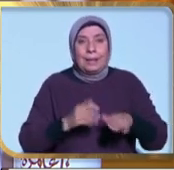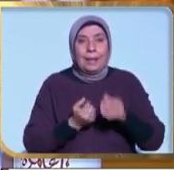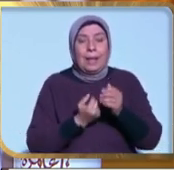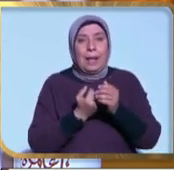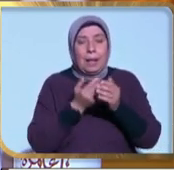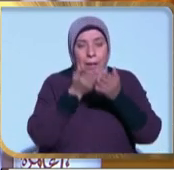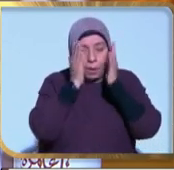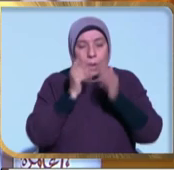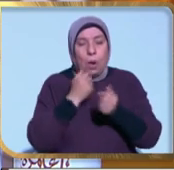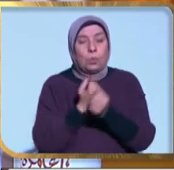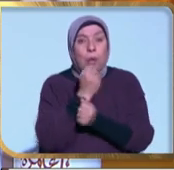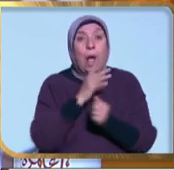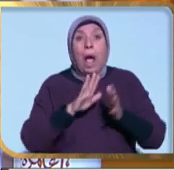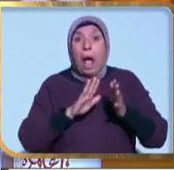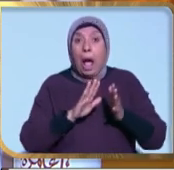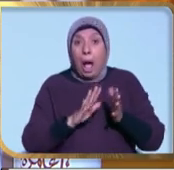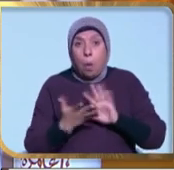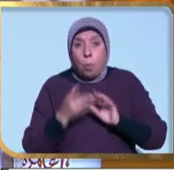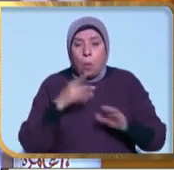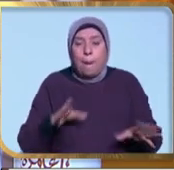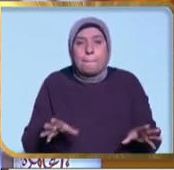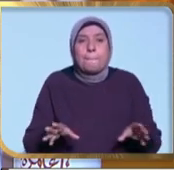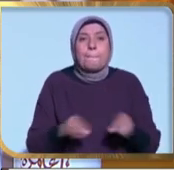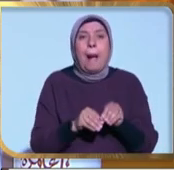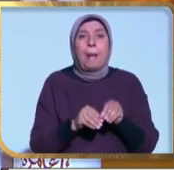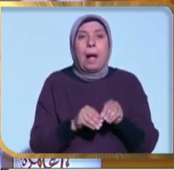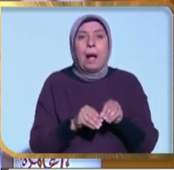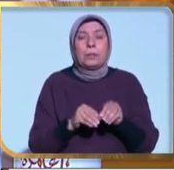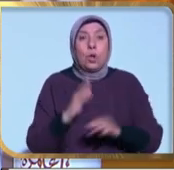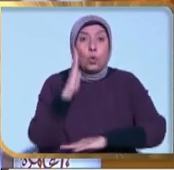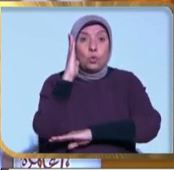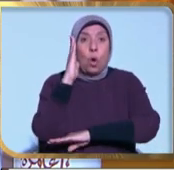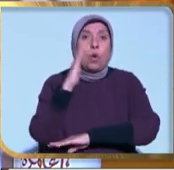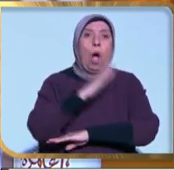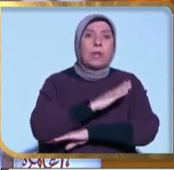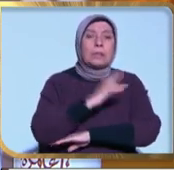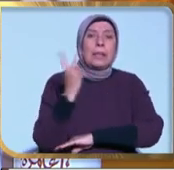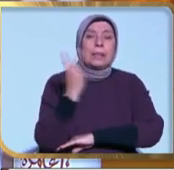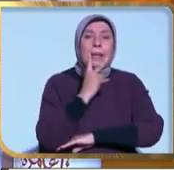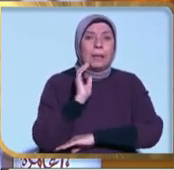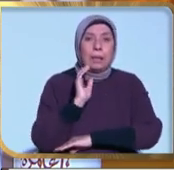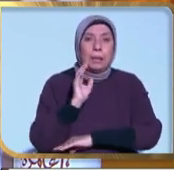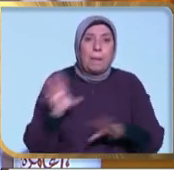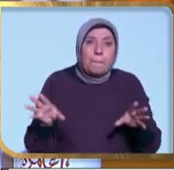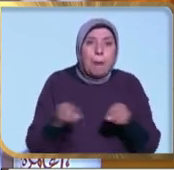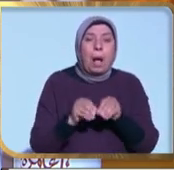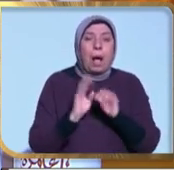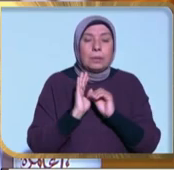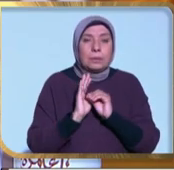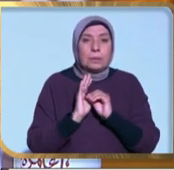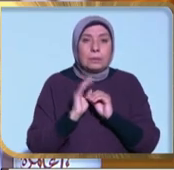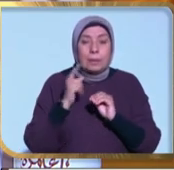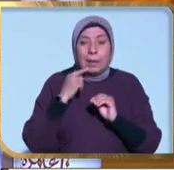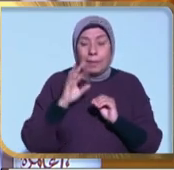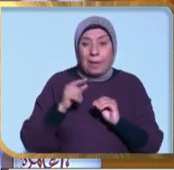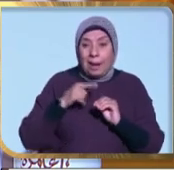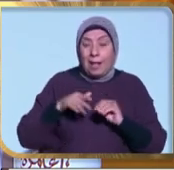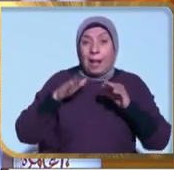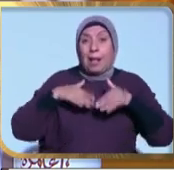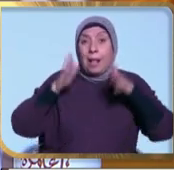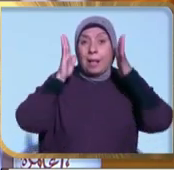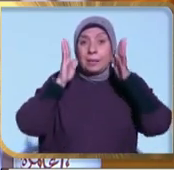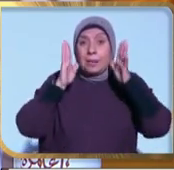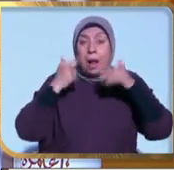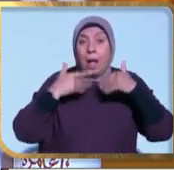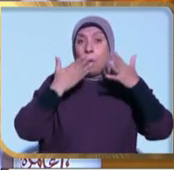اذا ارادت ذلك يعني لا تنتظر بالتيمم دخول الفرد الثاني انما هتيم بقى لو هي عايزه